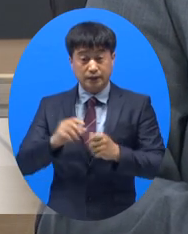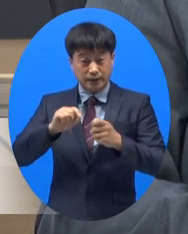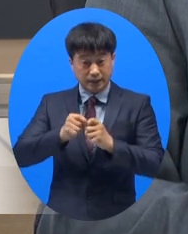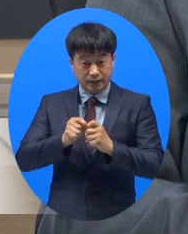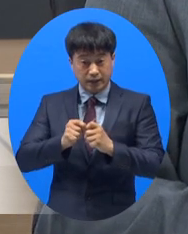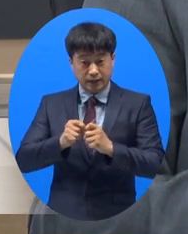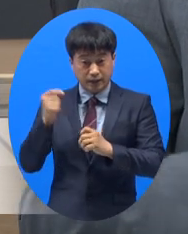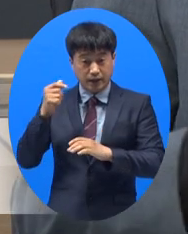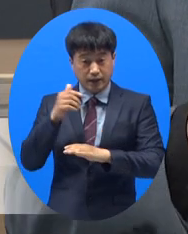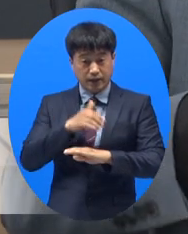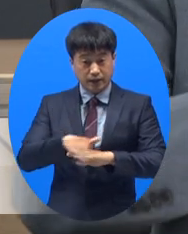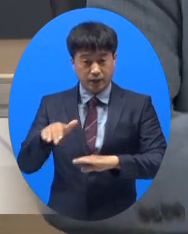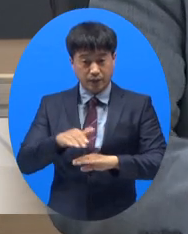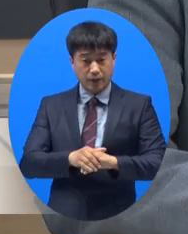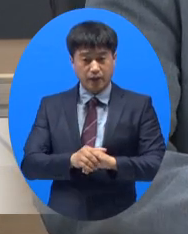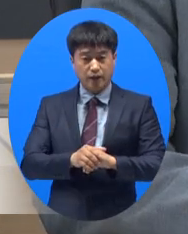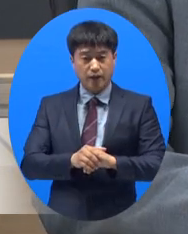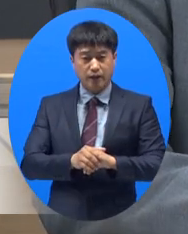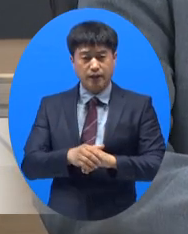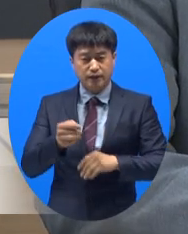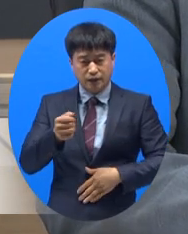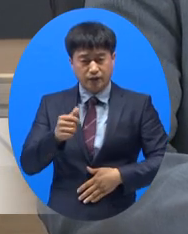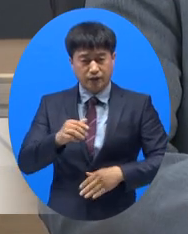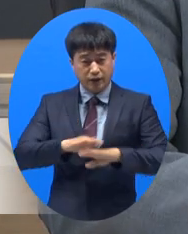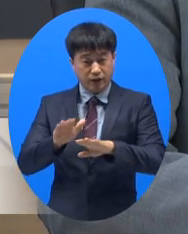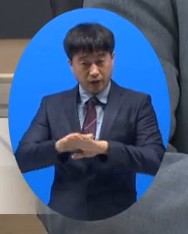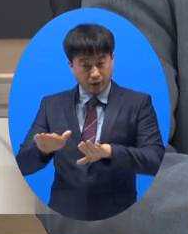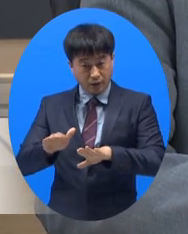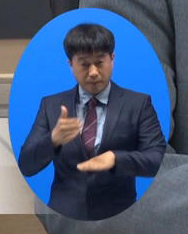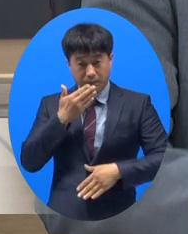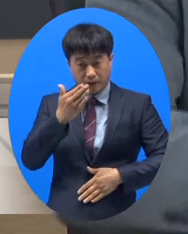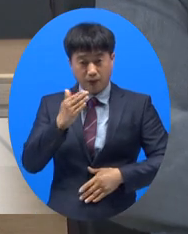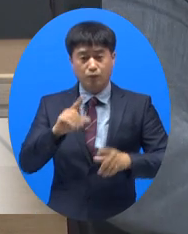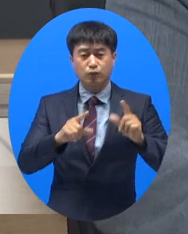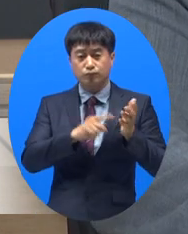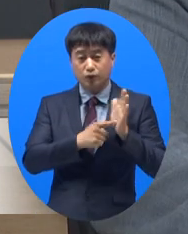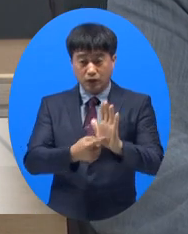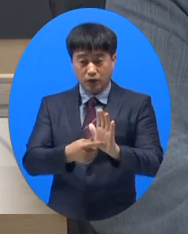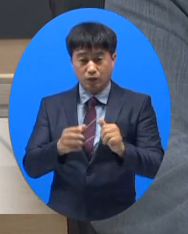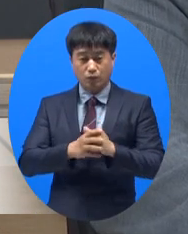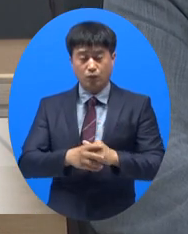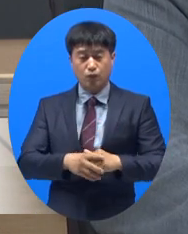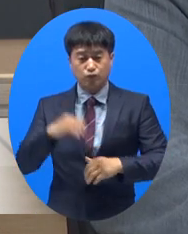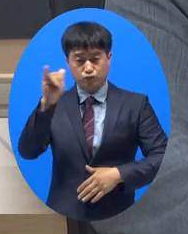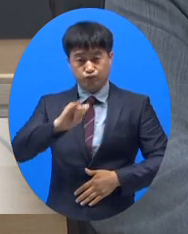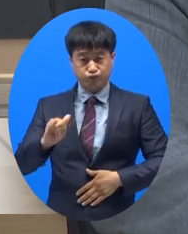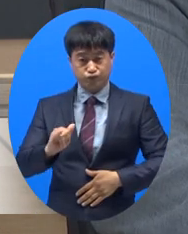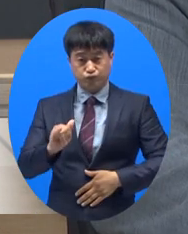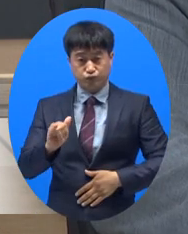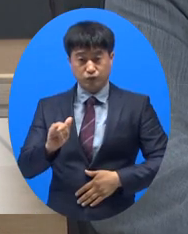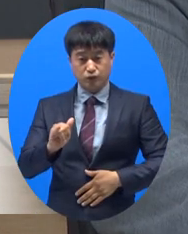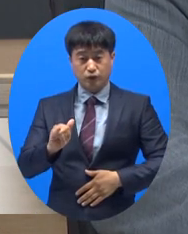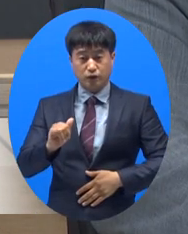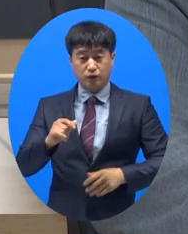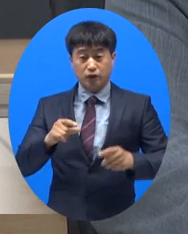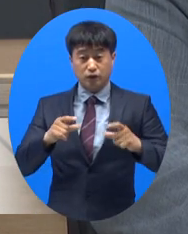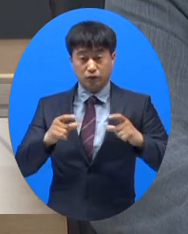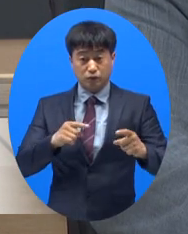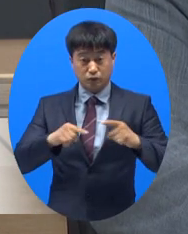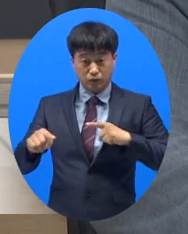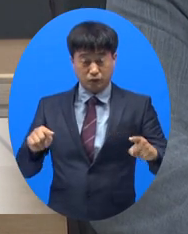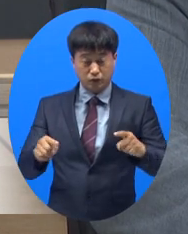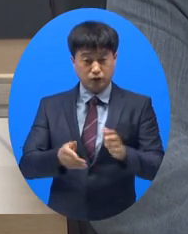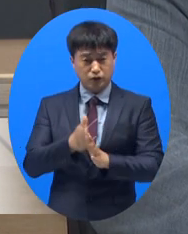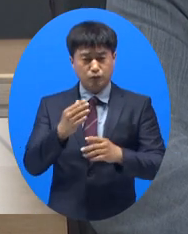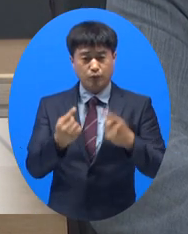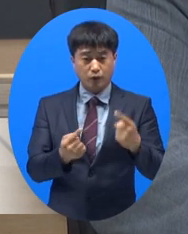작은 것이라도 해결할 수 있는 그런 모습 보여주고 전국의 어느 광역 자치